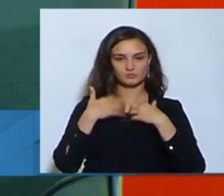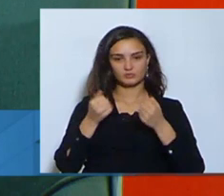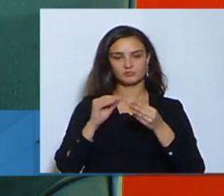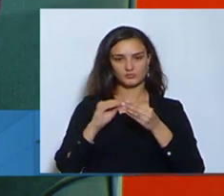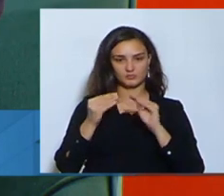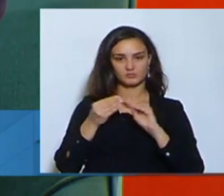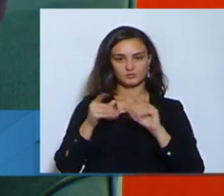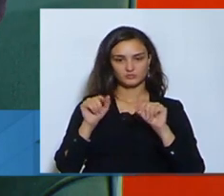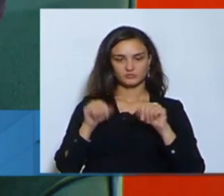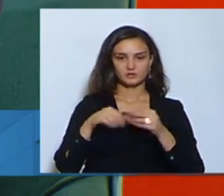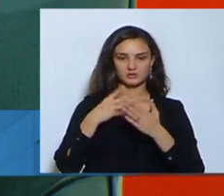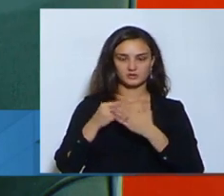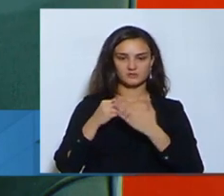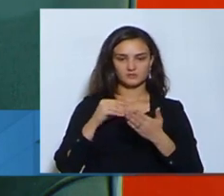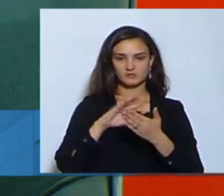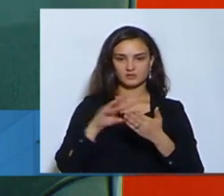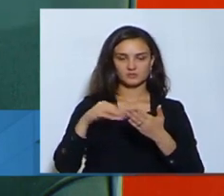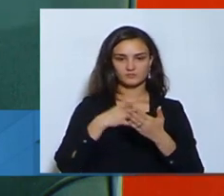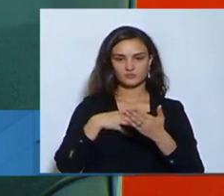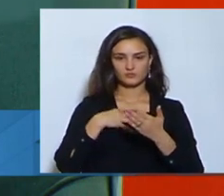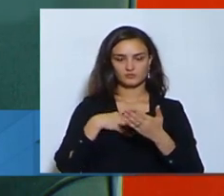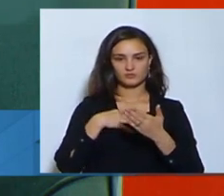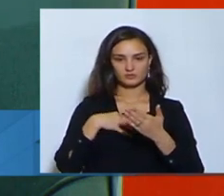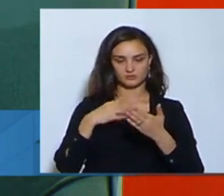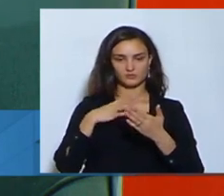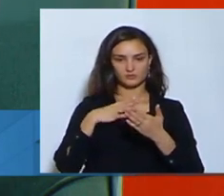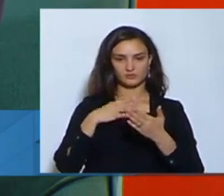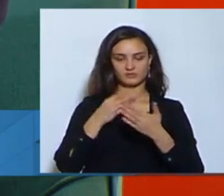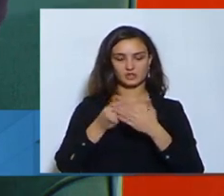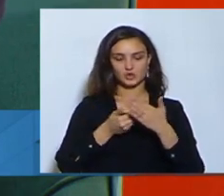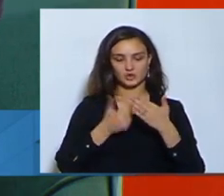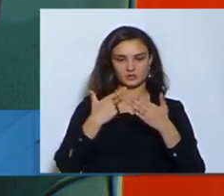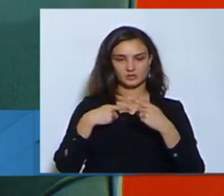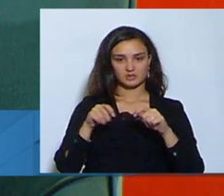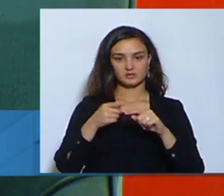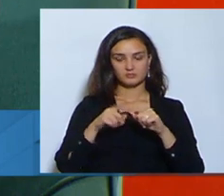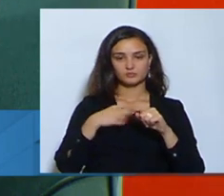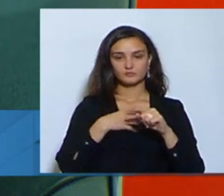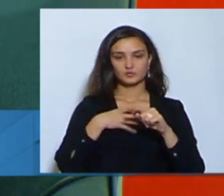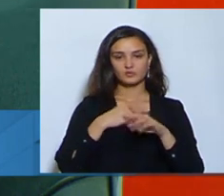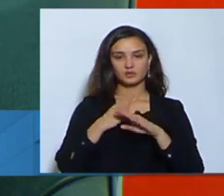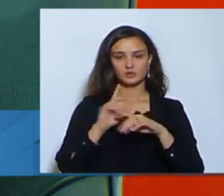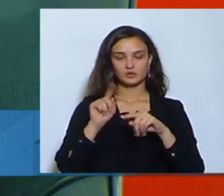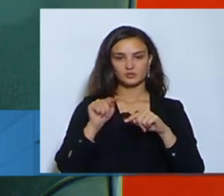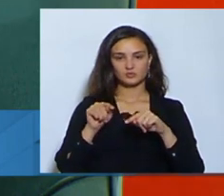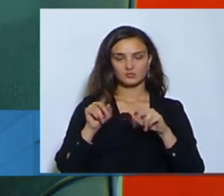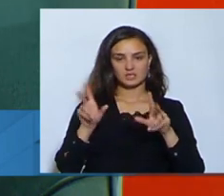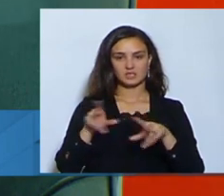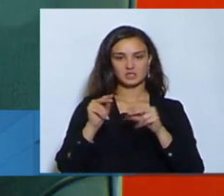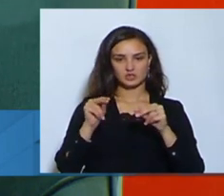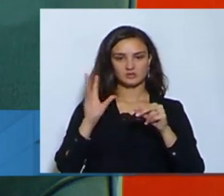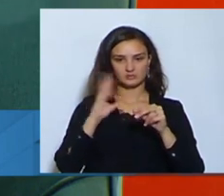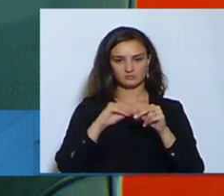ჯანმრთელობის პრობლემა, შეიძლება თავის ყველაზე მნიშვნელოვან შეეხოს არა თავის სიცოცხლეს და მნიშვნელოვანი ის არის, რომ გადარჩენადია